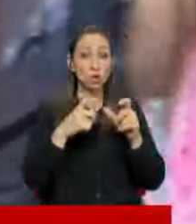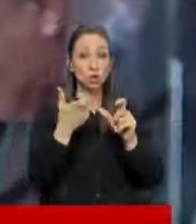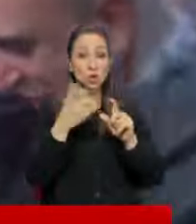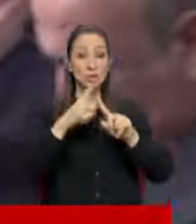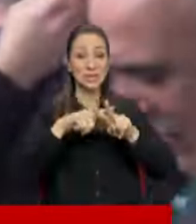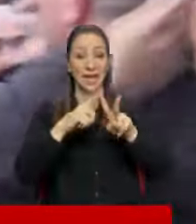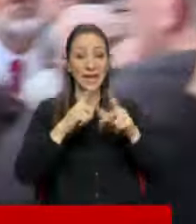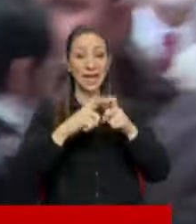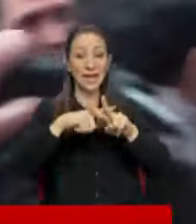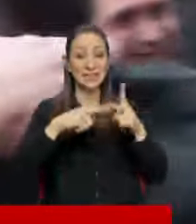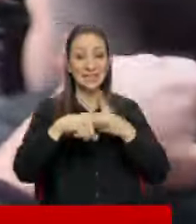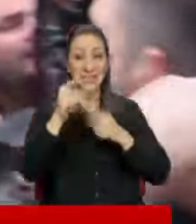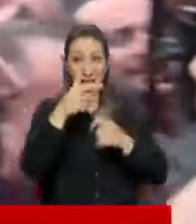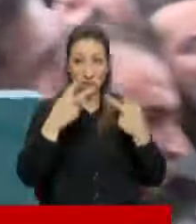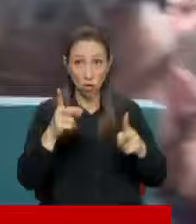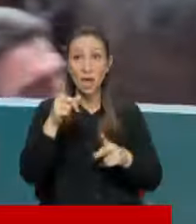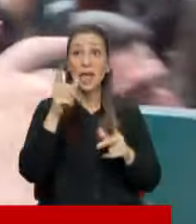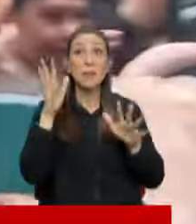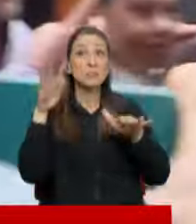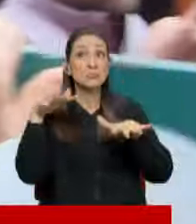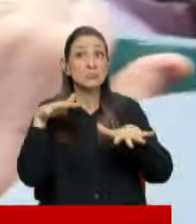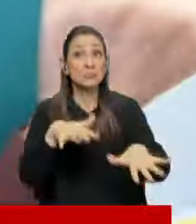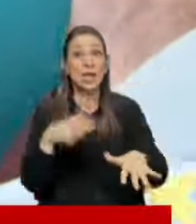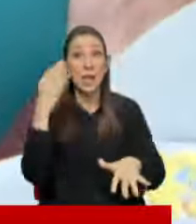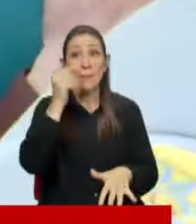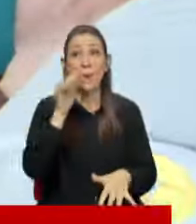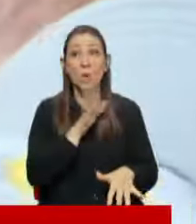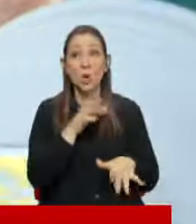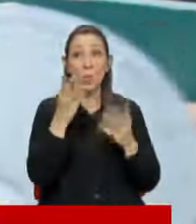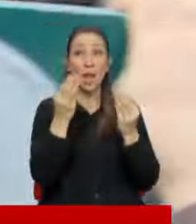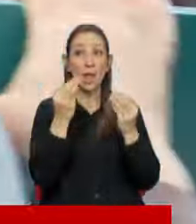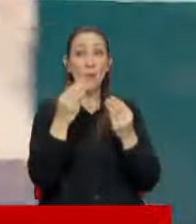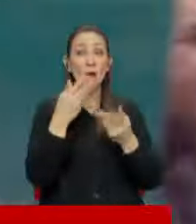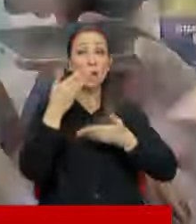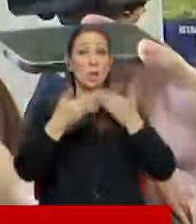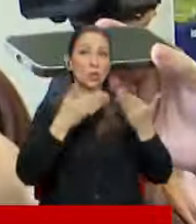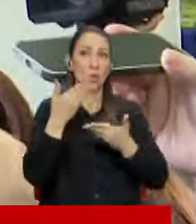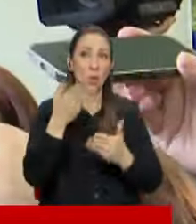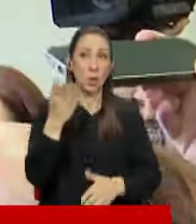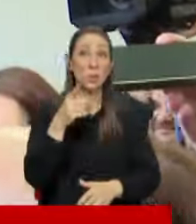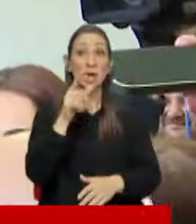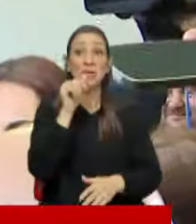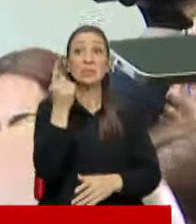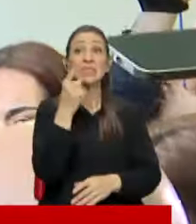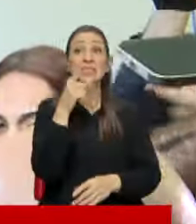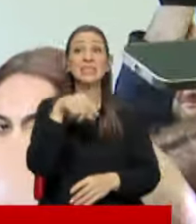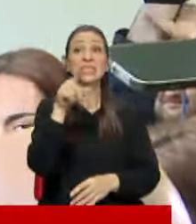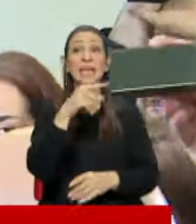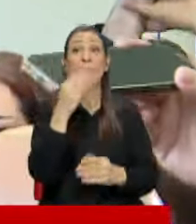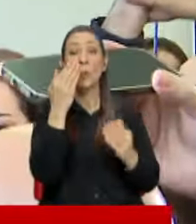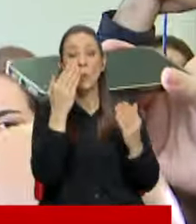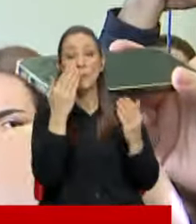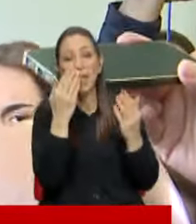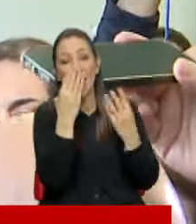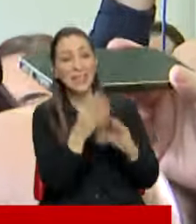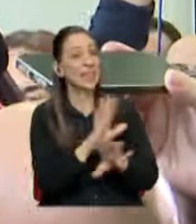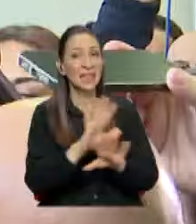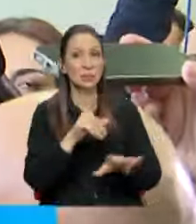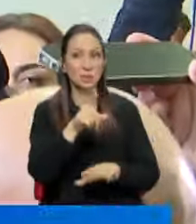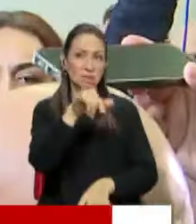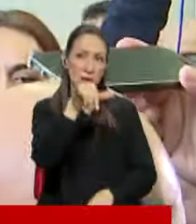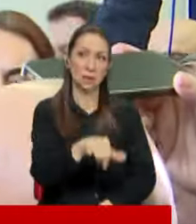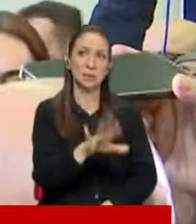açıyor ve kent lokantası önündeki ilgi çok büyük. İmamoğlu işte bu kalabalığa sesleniyor. Bunların hiçbirisi size lütuf değil. Bu